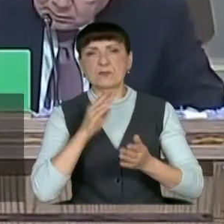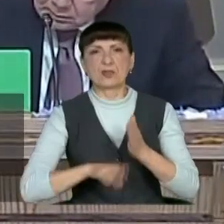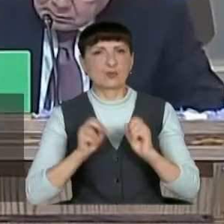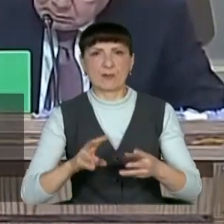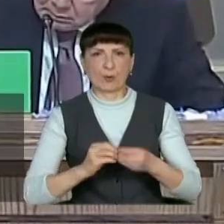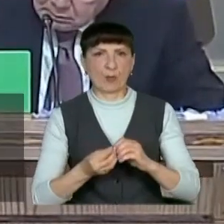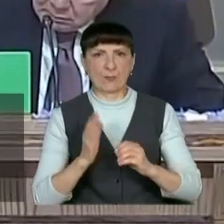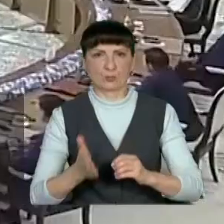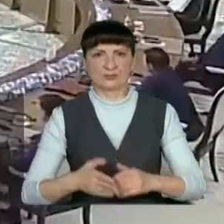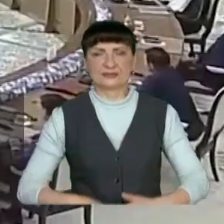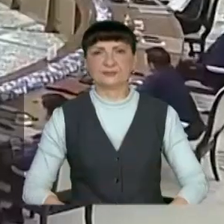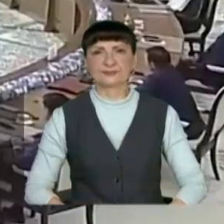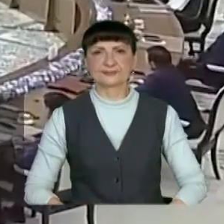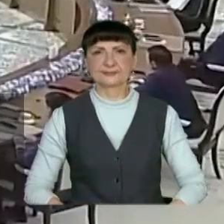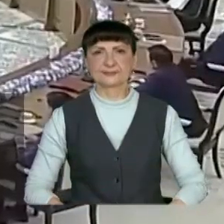безопасности.